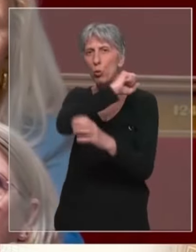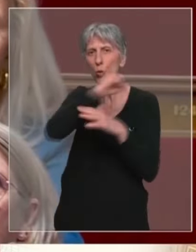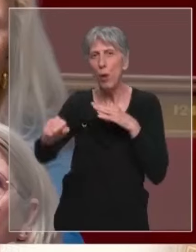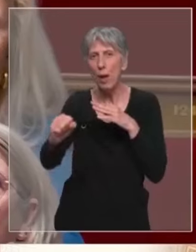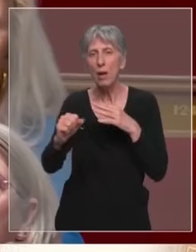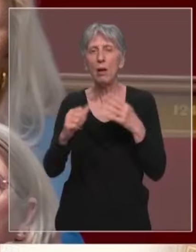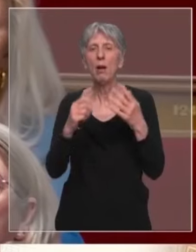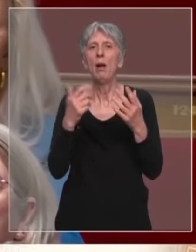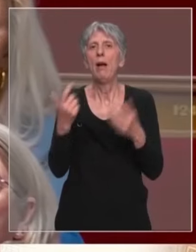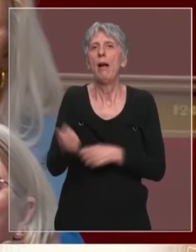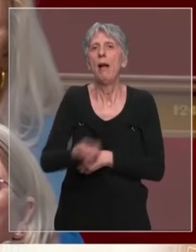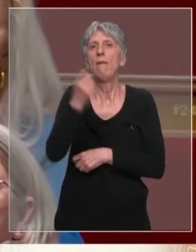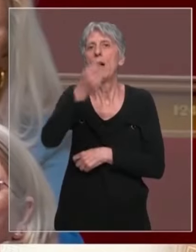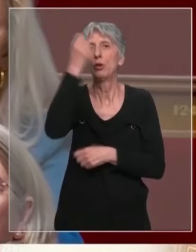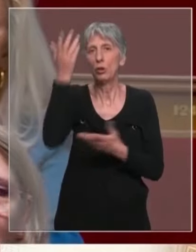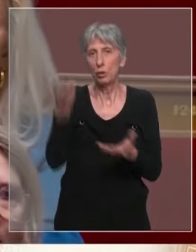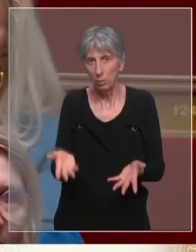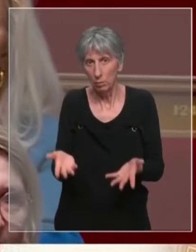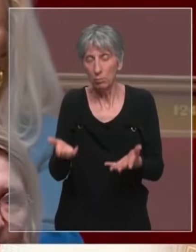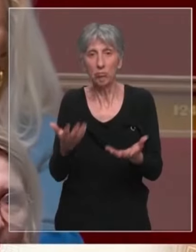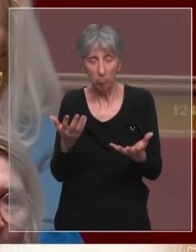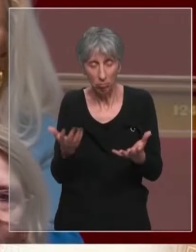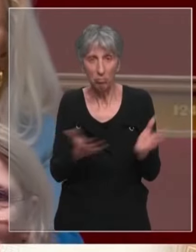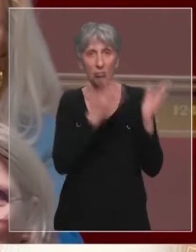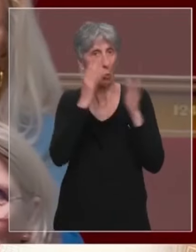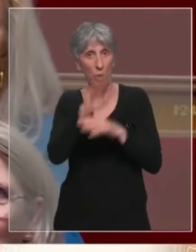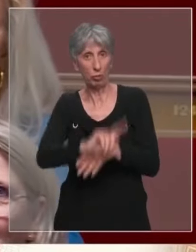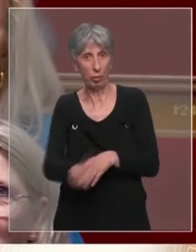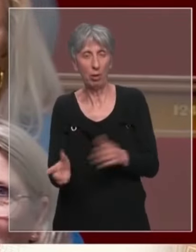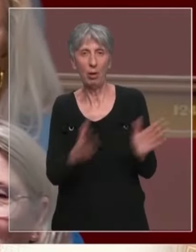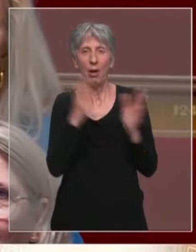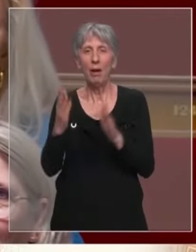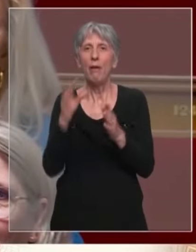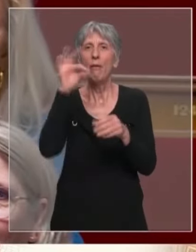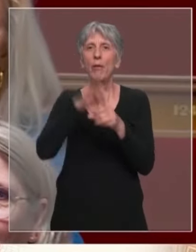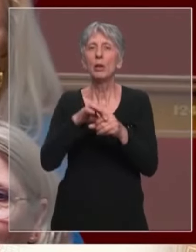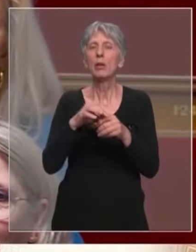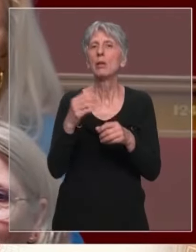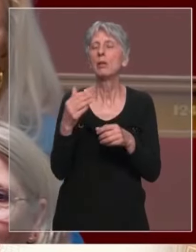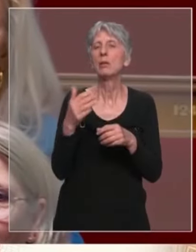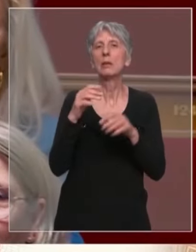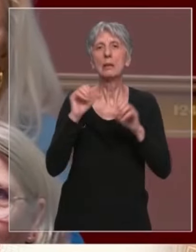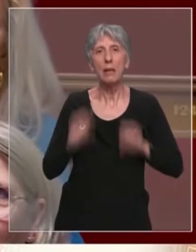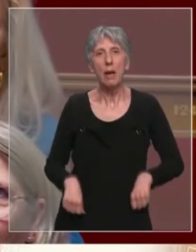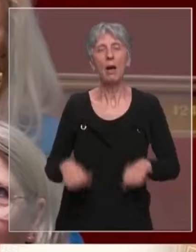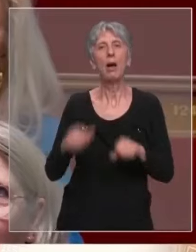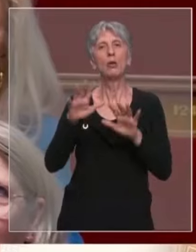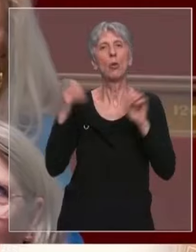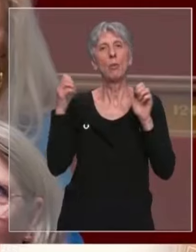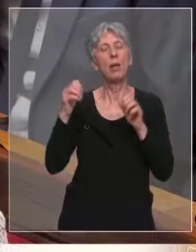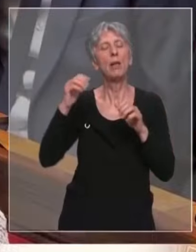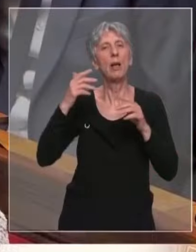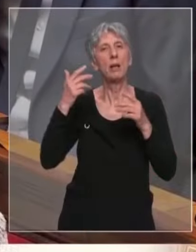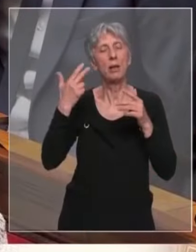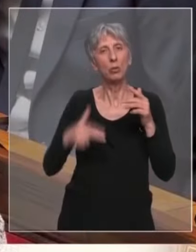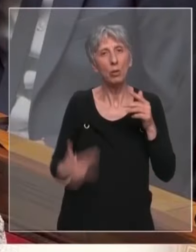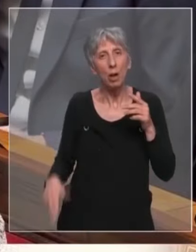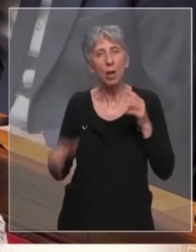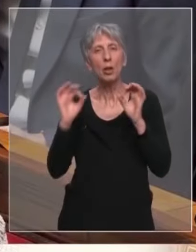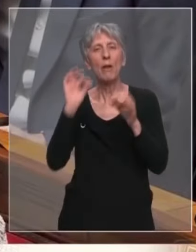élevage vertueux, ni en affirmant que les votes du Sénat hier, de l'Assemblée nationale demain, même défavorables au CETA, pourraient